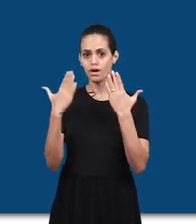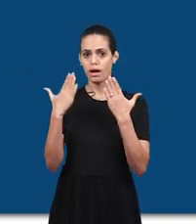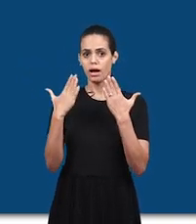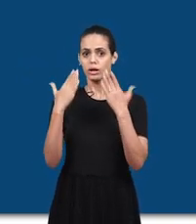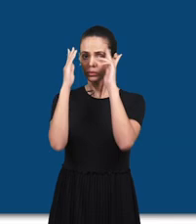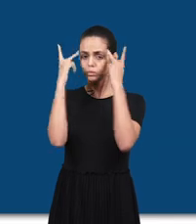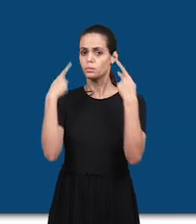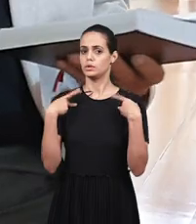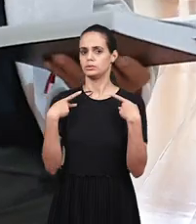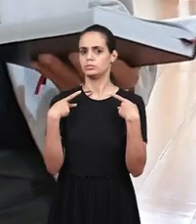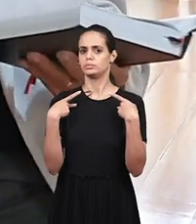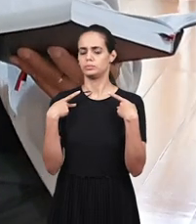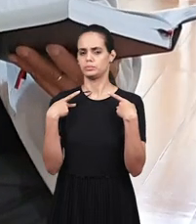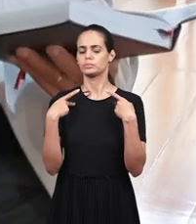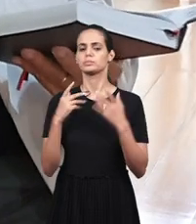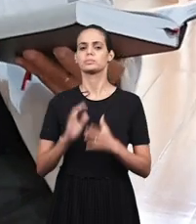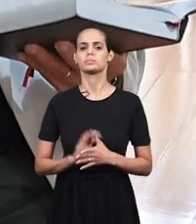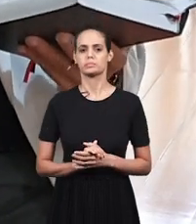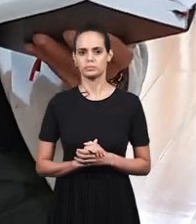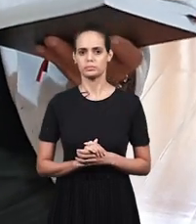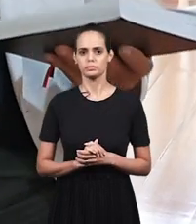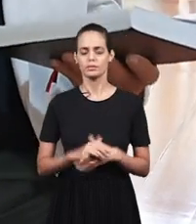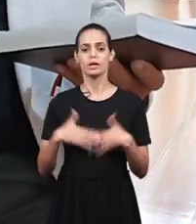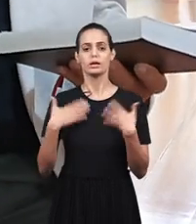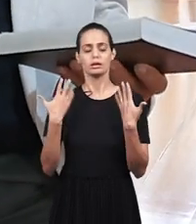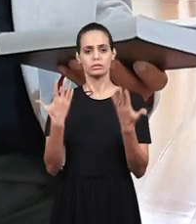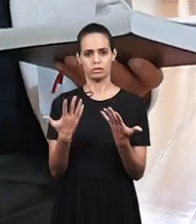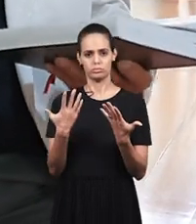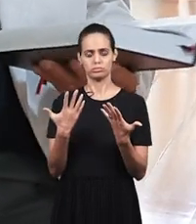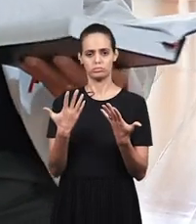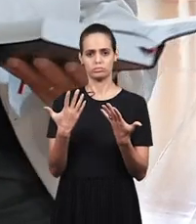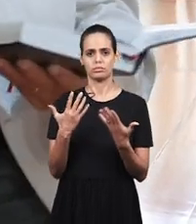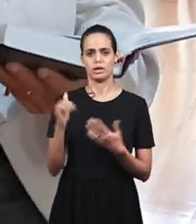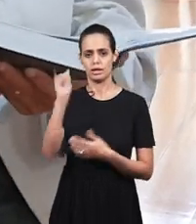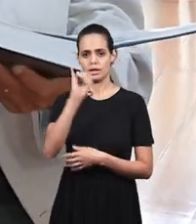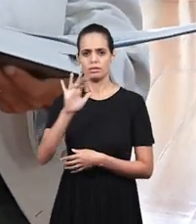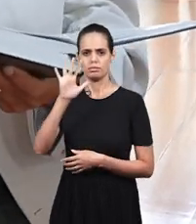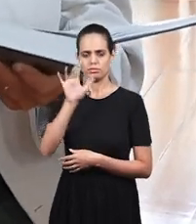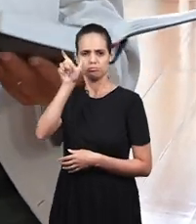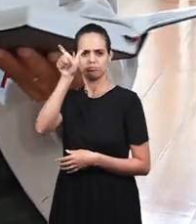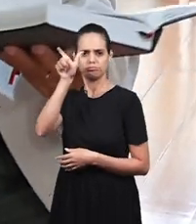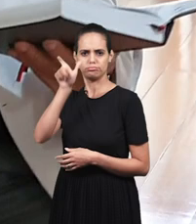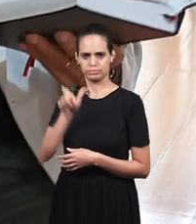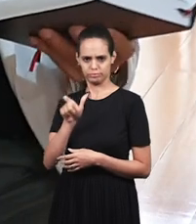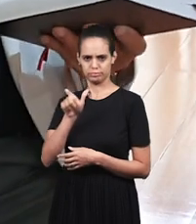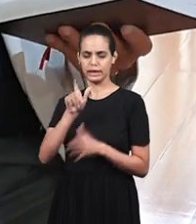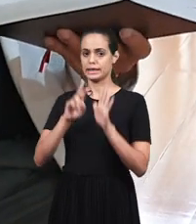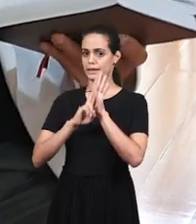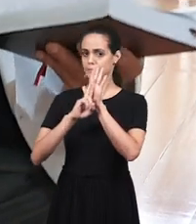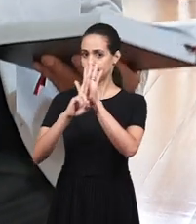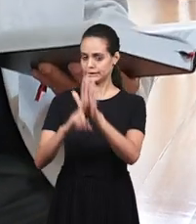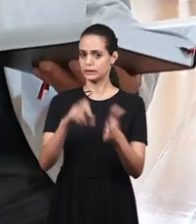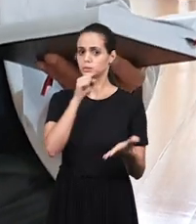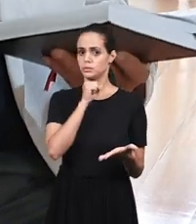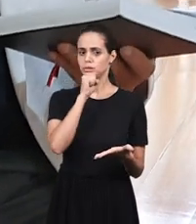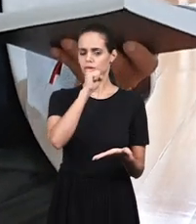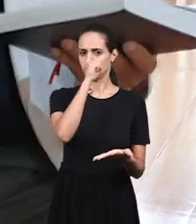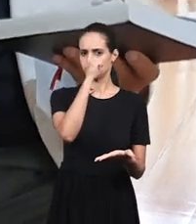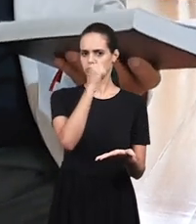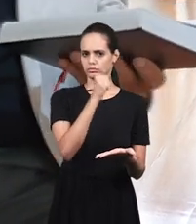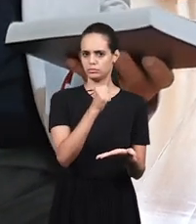как человек. Посмотрите, образы Ветхого Завета, которые,